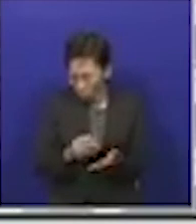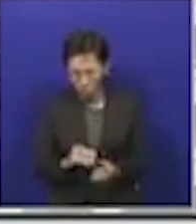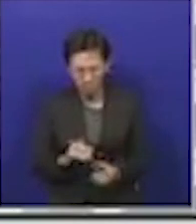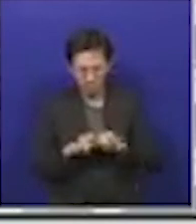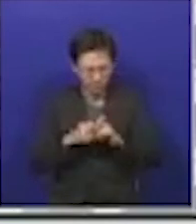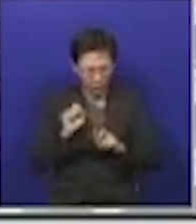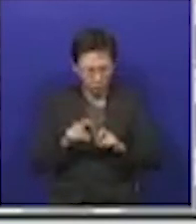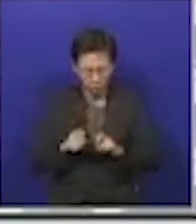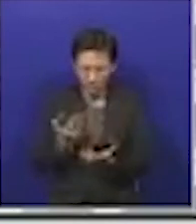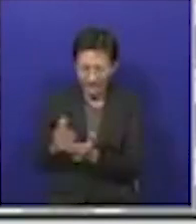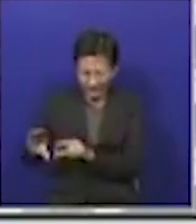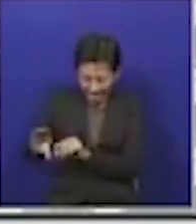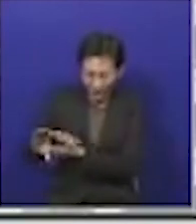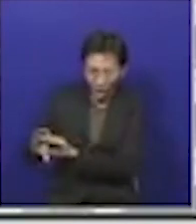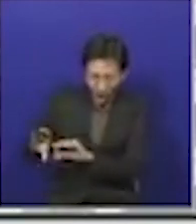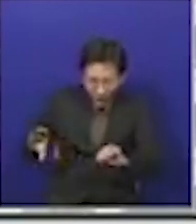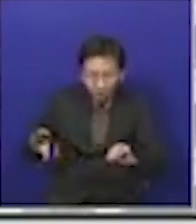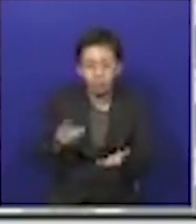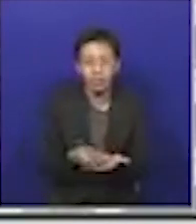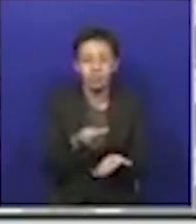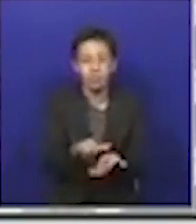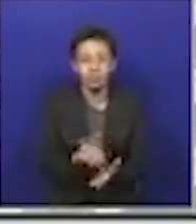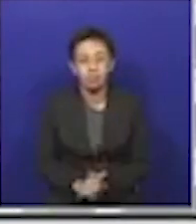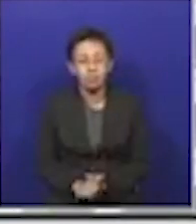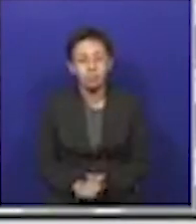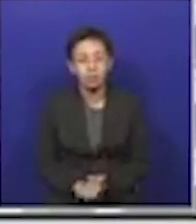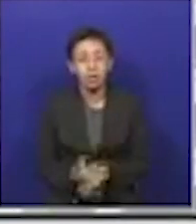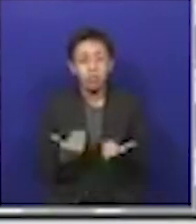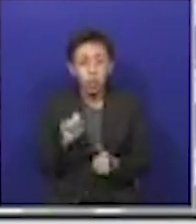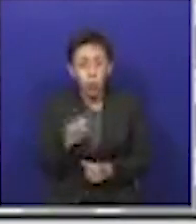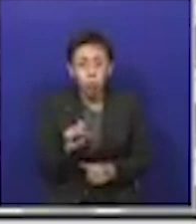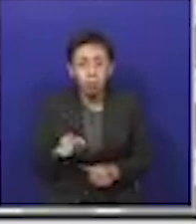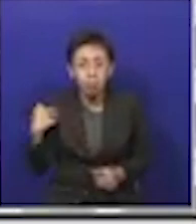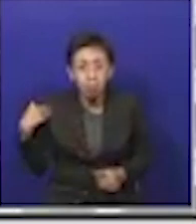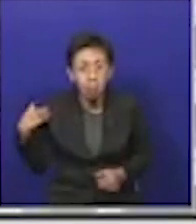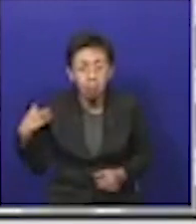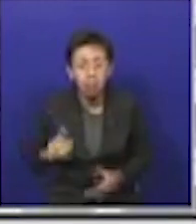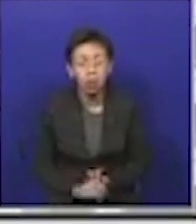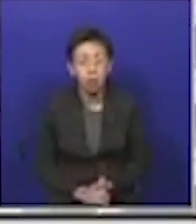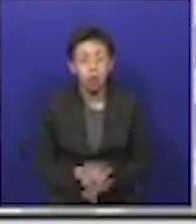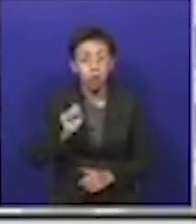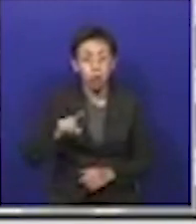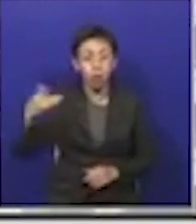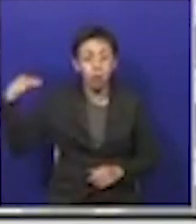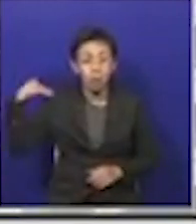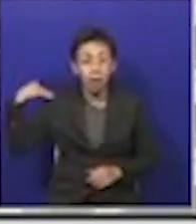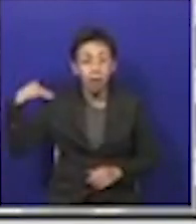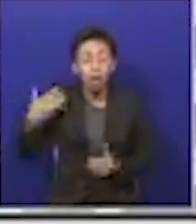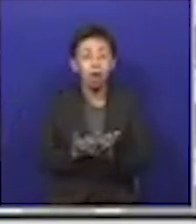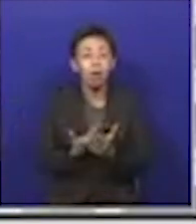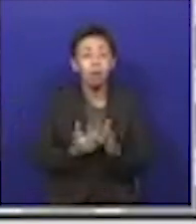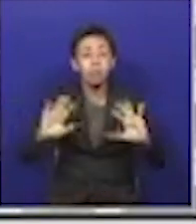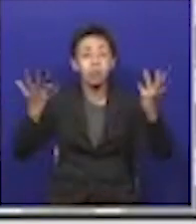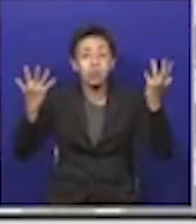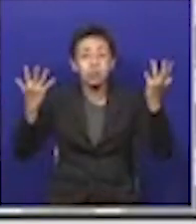ฮะแล้ววันนี้เกิดอะไรขึ้นฮะนี่ฉุกเฉินหรือเปล่าฮะฉุกเฉินแล้วท่านบอกหมดแล้วฮ